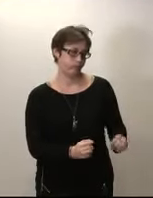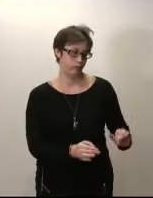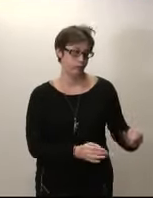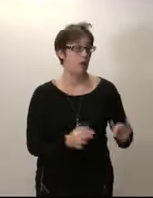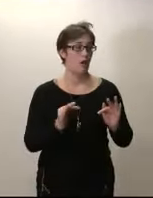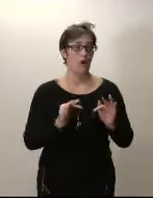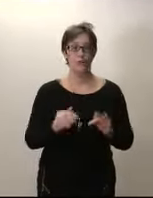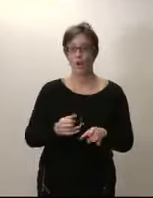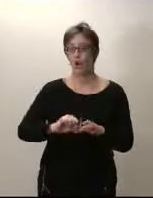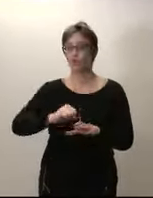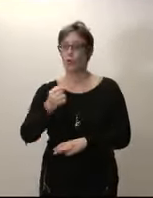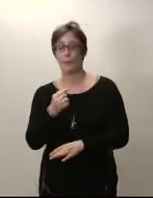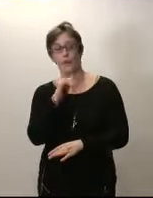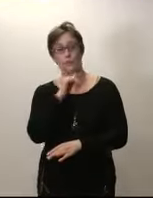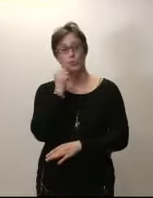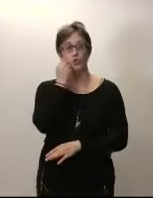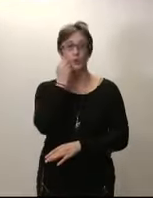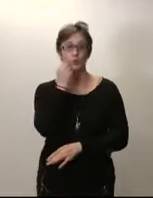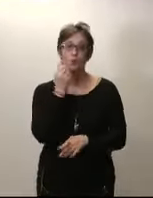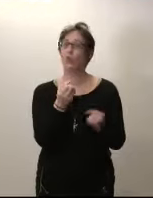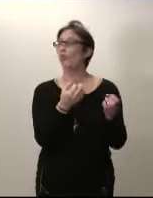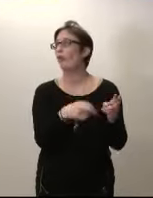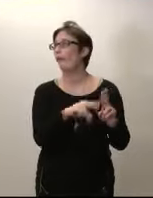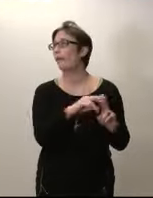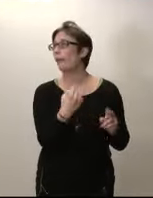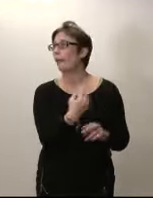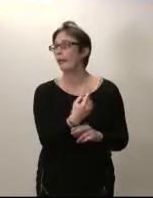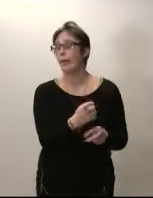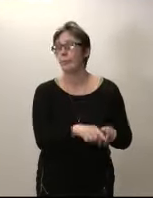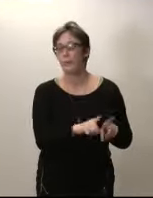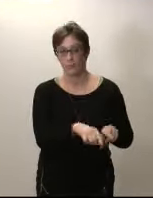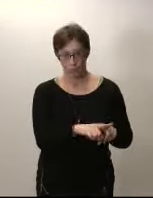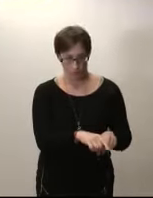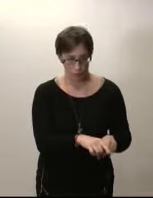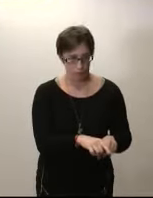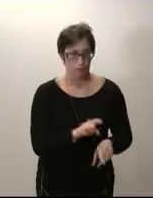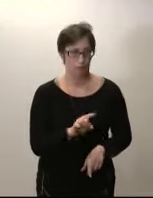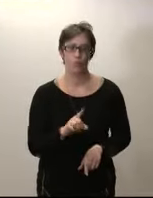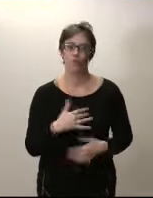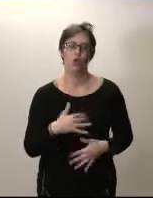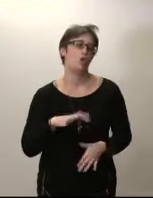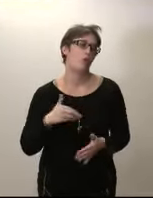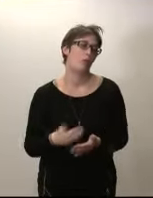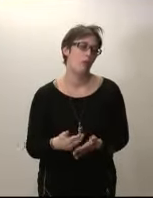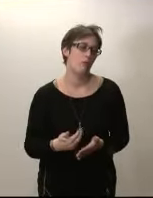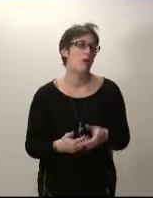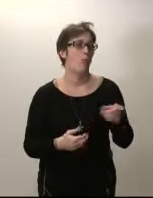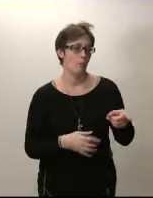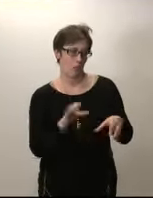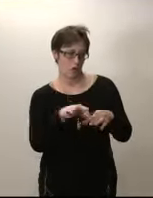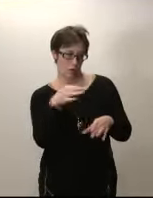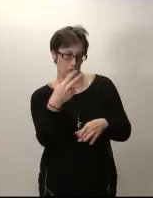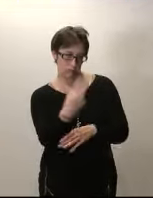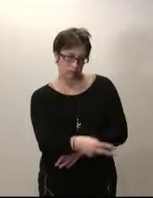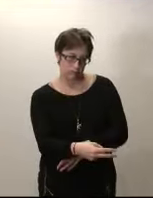un argument que vous avez souvent utilisé. On a à plusieurs reprises prouvé que pendant votre mandat, les frais